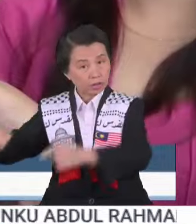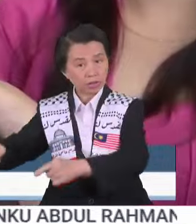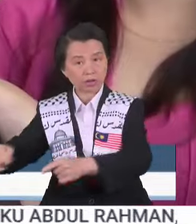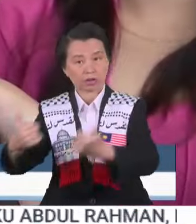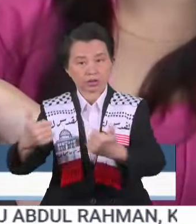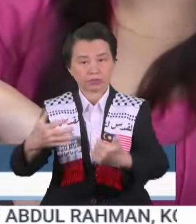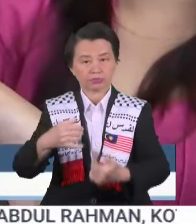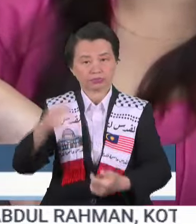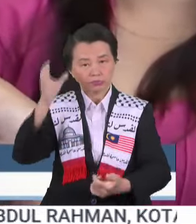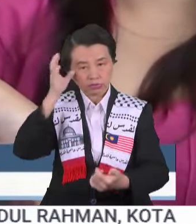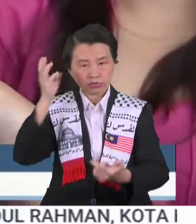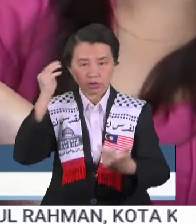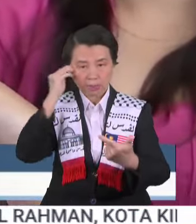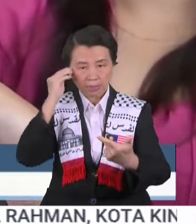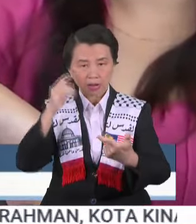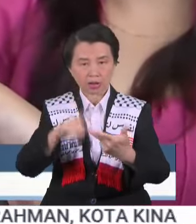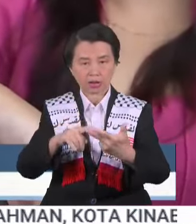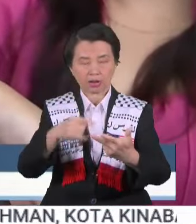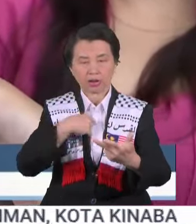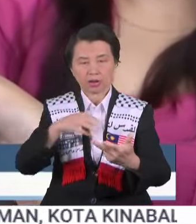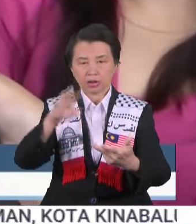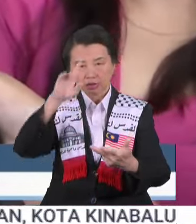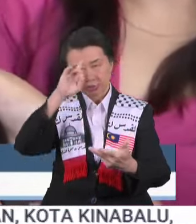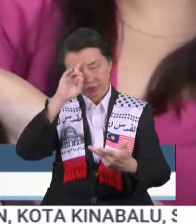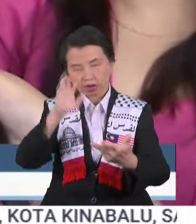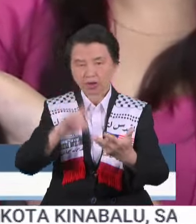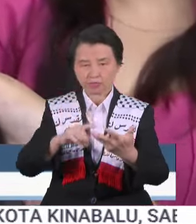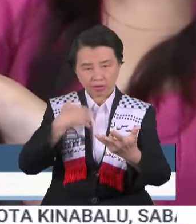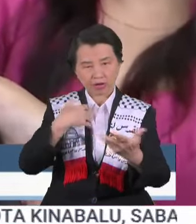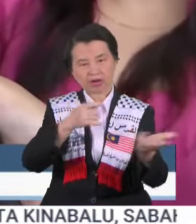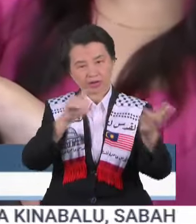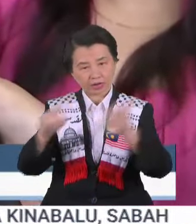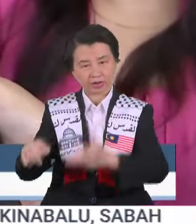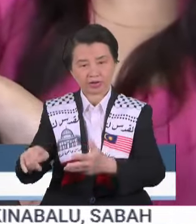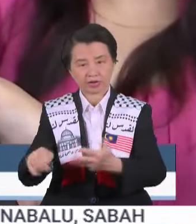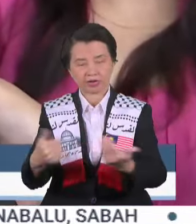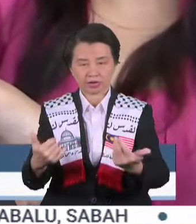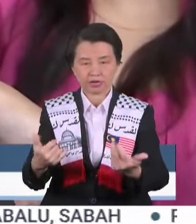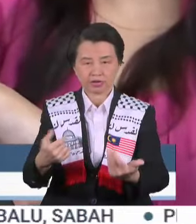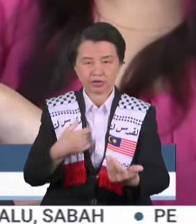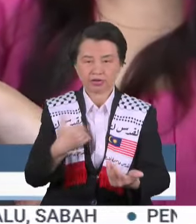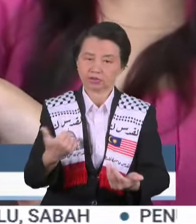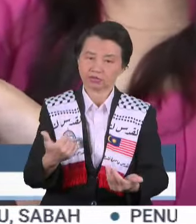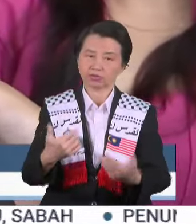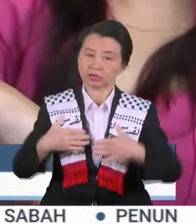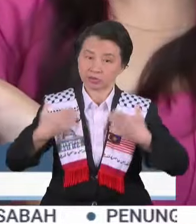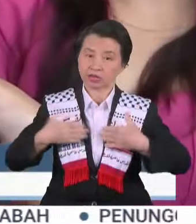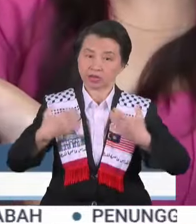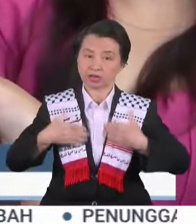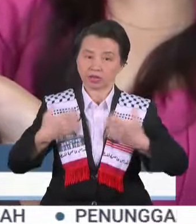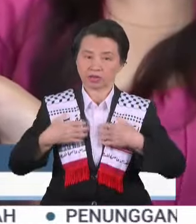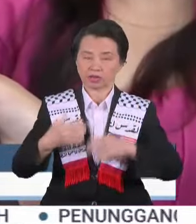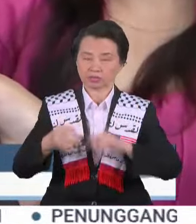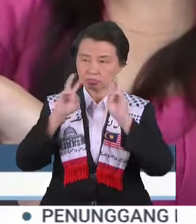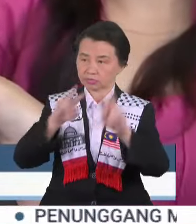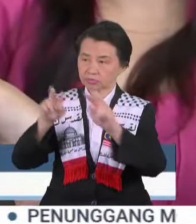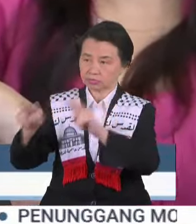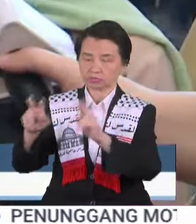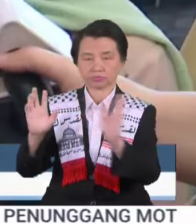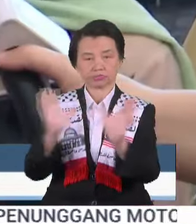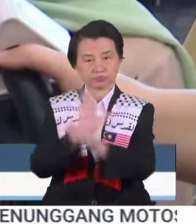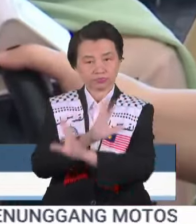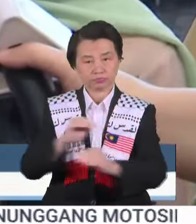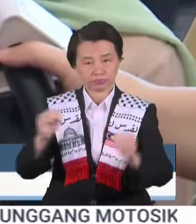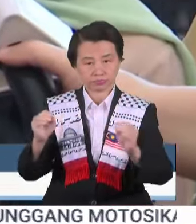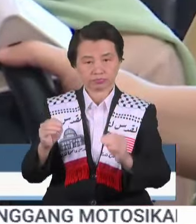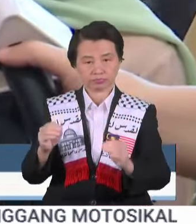Cina, Melayu, Belahir Iban tadi pun datang. So macam meriah jugalah tengok keunikan di Sarawak ini kan.